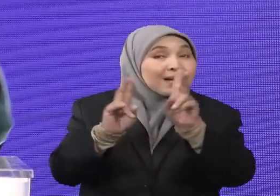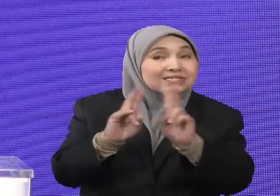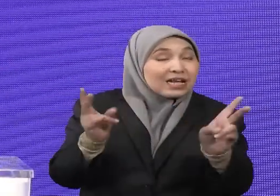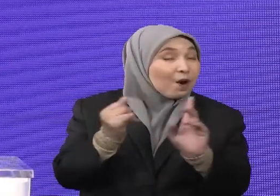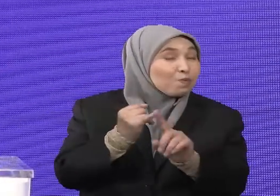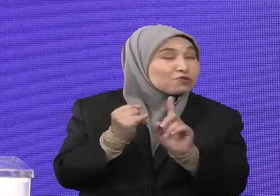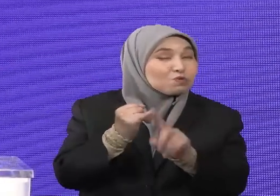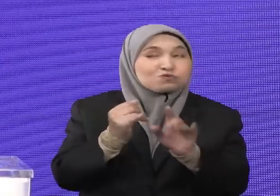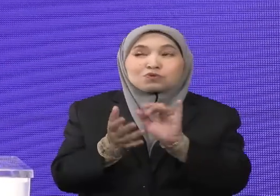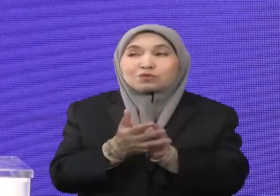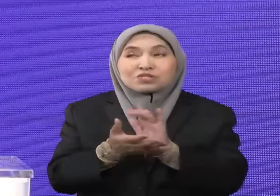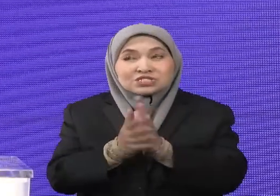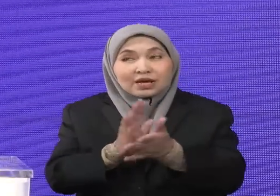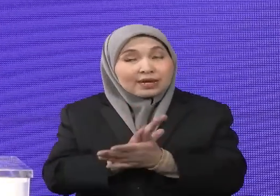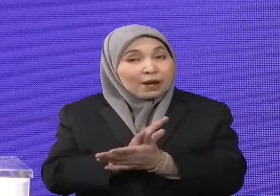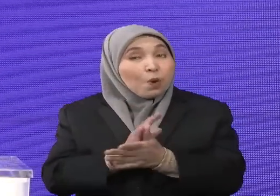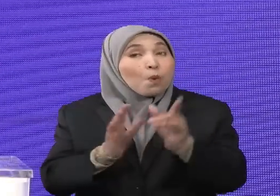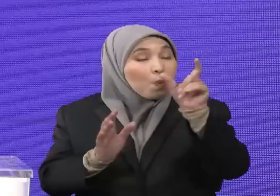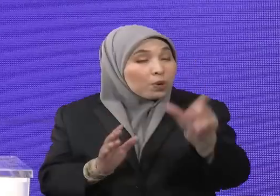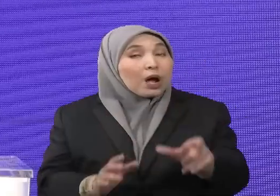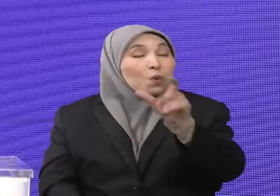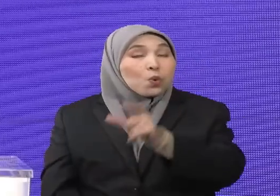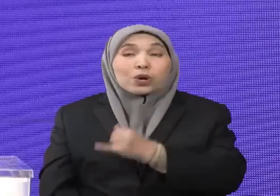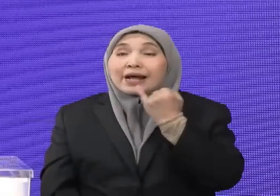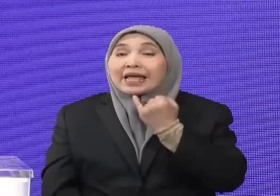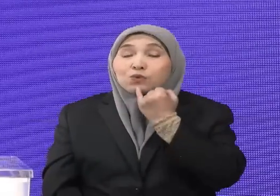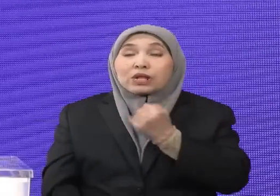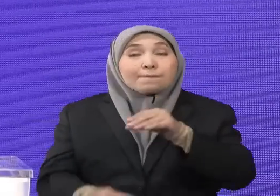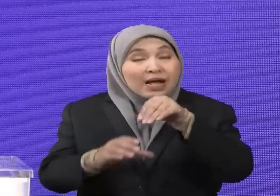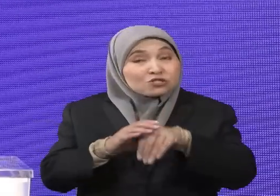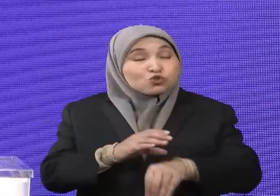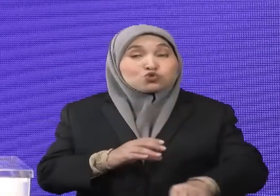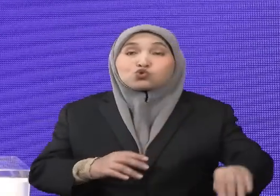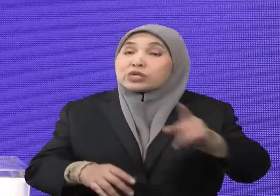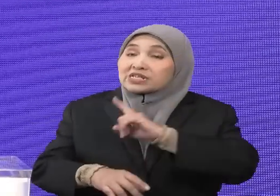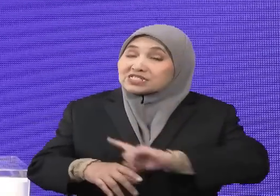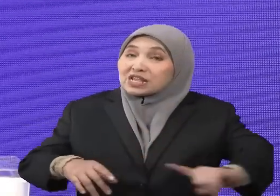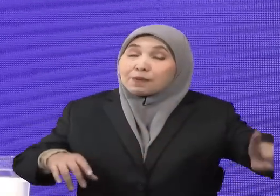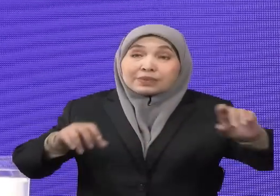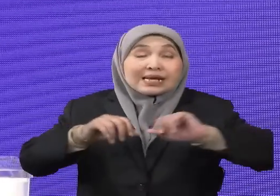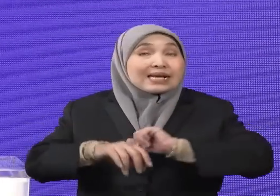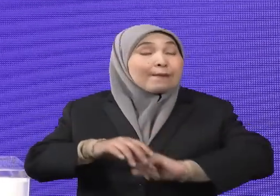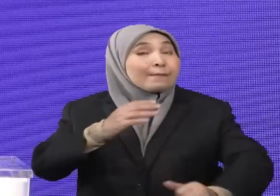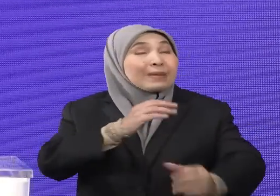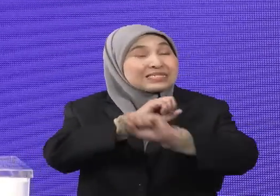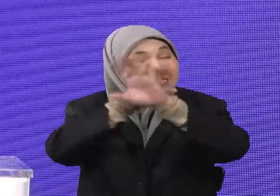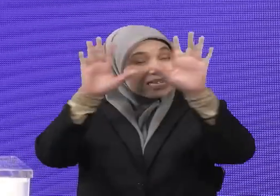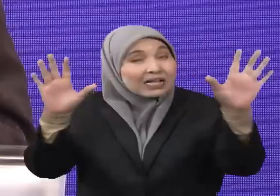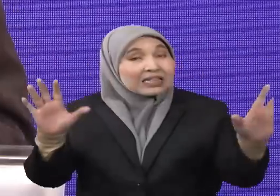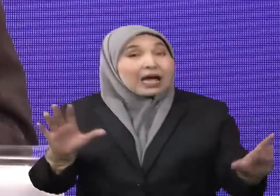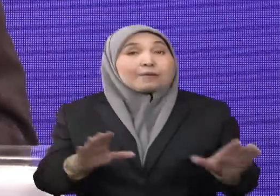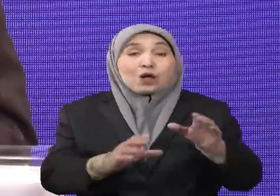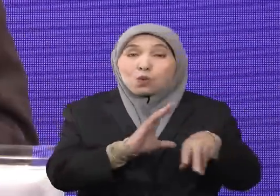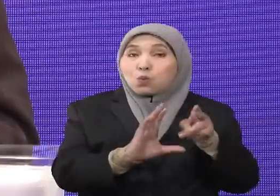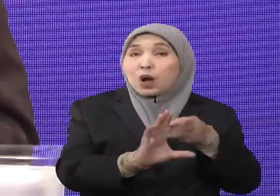Jadi pendek kata orang Yahudi masuk ke dalam Islam pada siang kemudian dia keluar apa dua atau malam Untuk menimbulkan persepsi